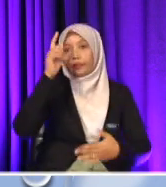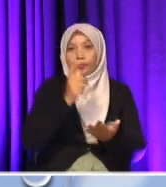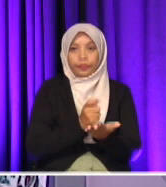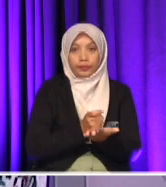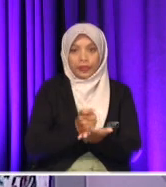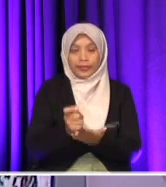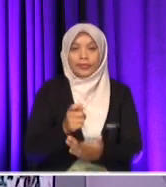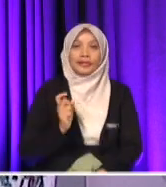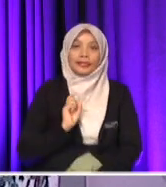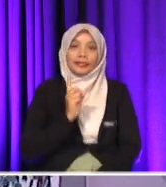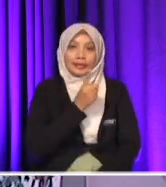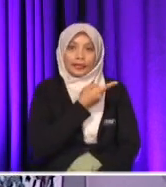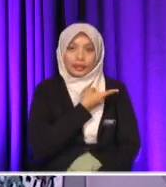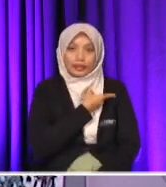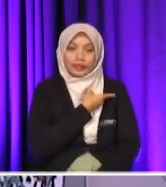untuk kita